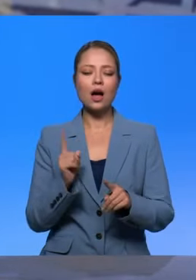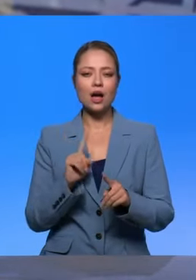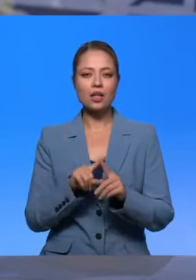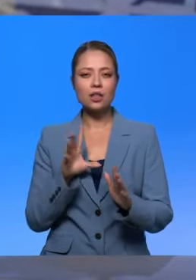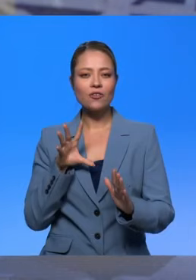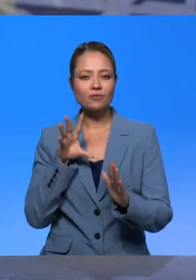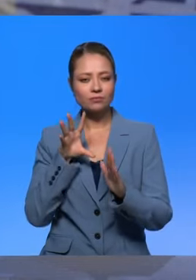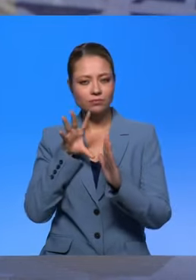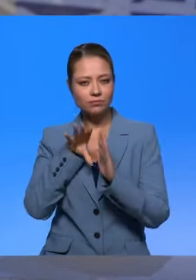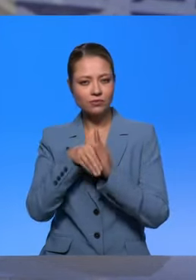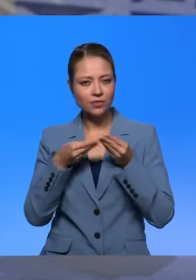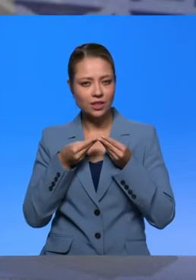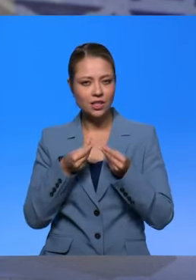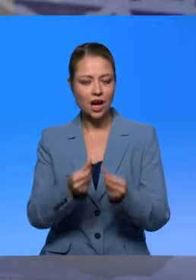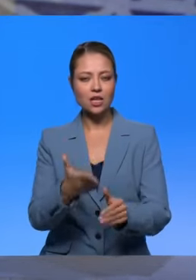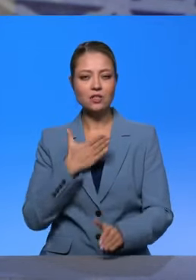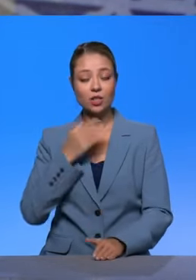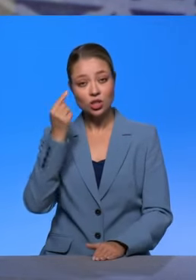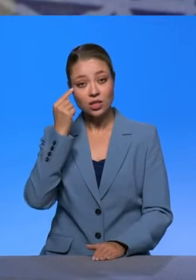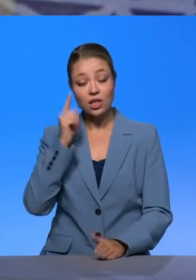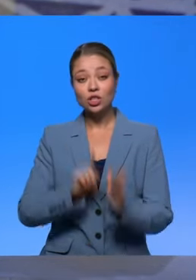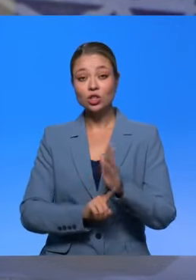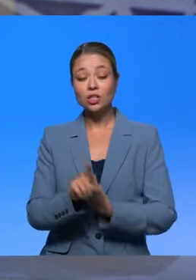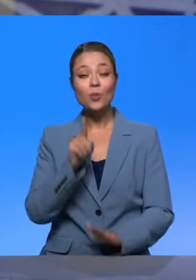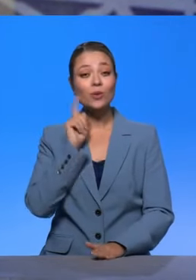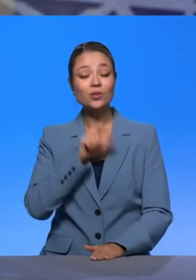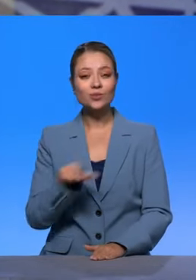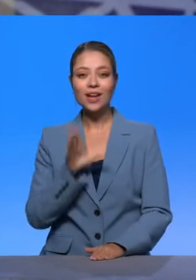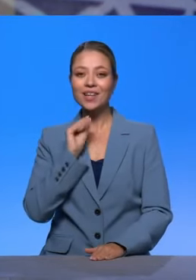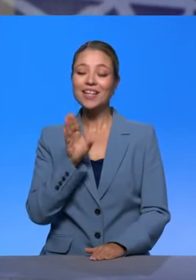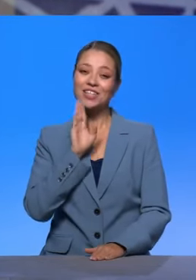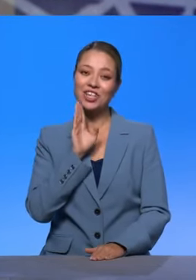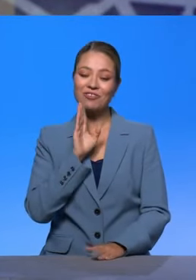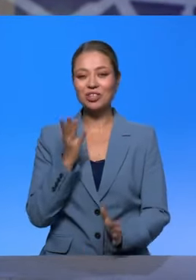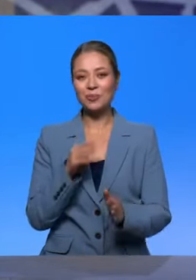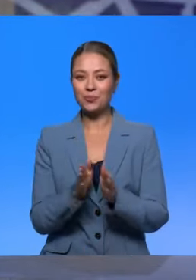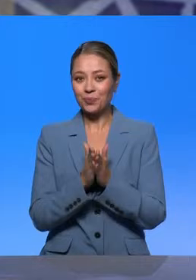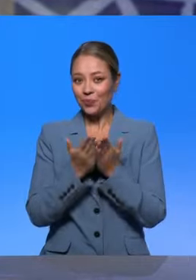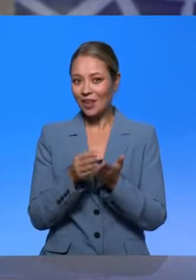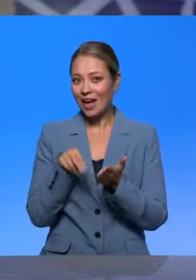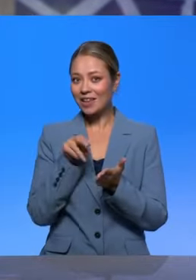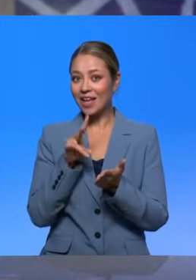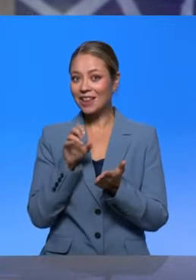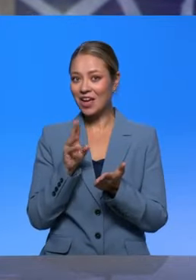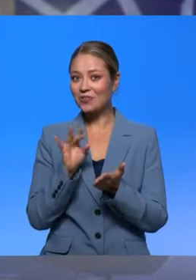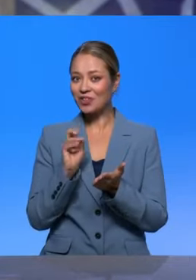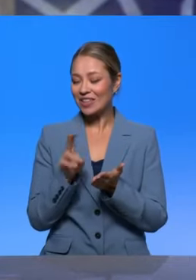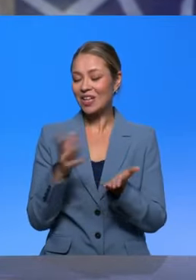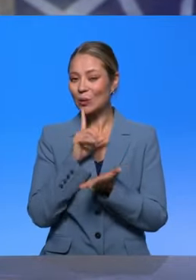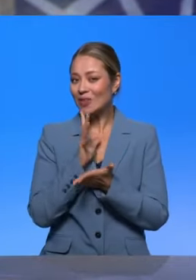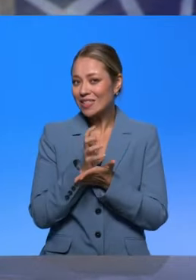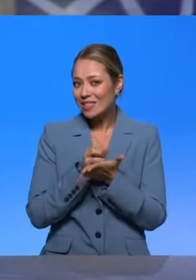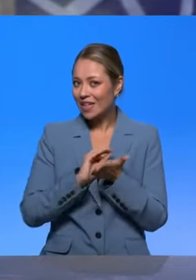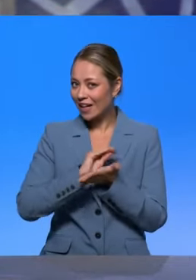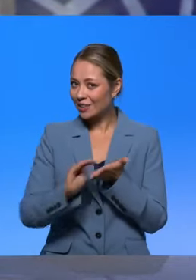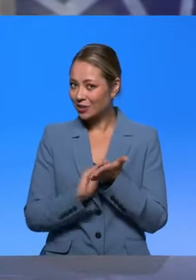наше сознание с подросткового периода, где девочки, значит, там какие-то дневнички, какие-то секретики, что-то вот такое,